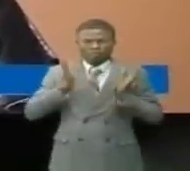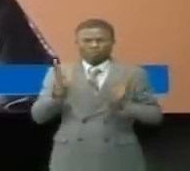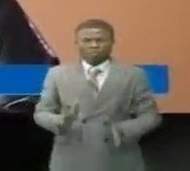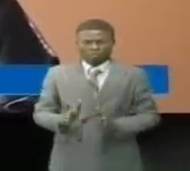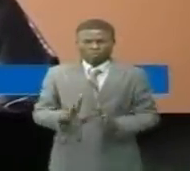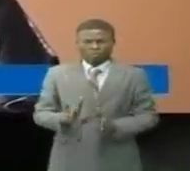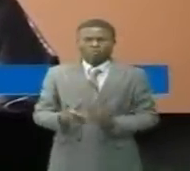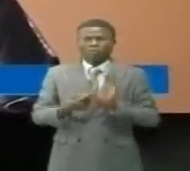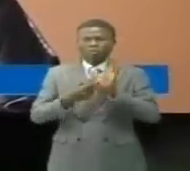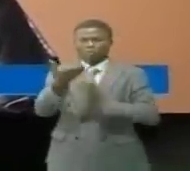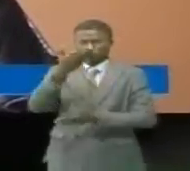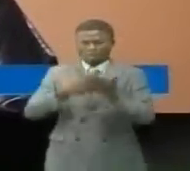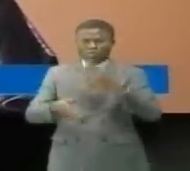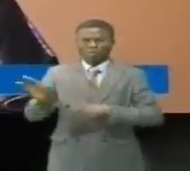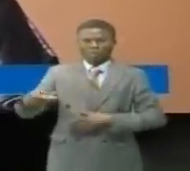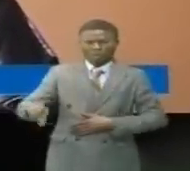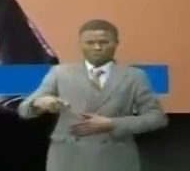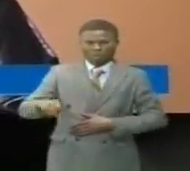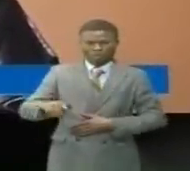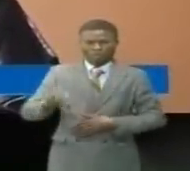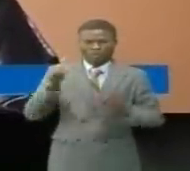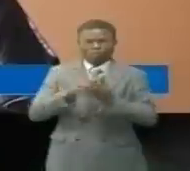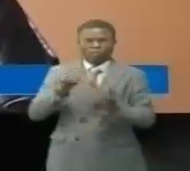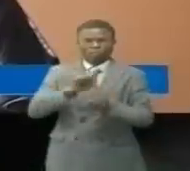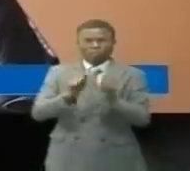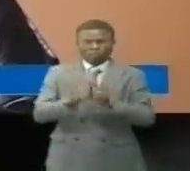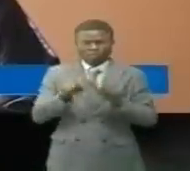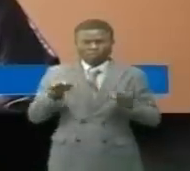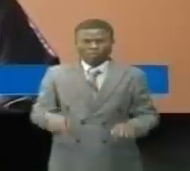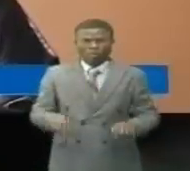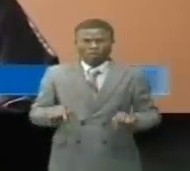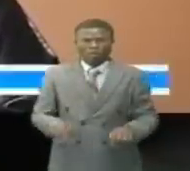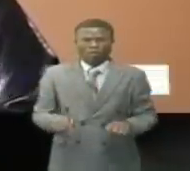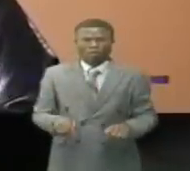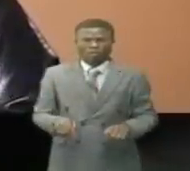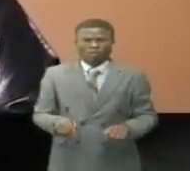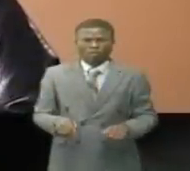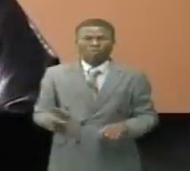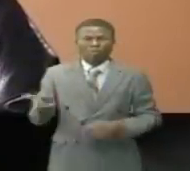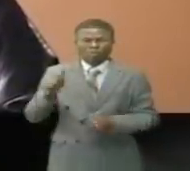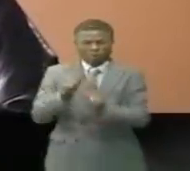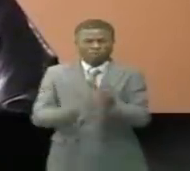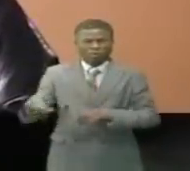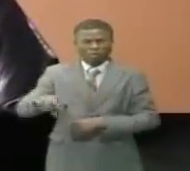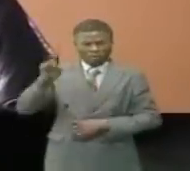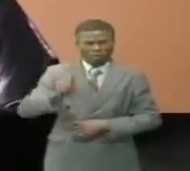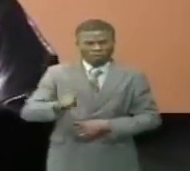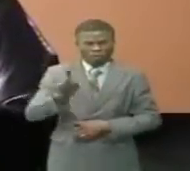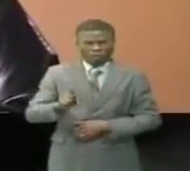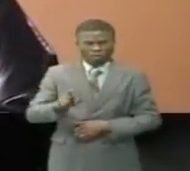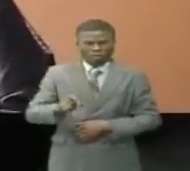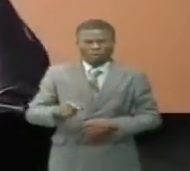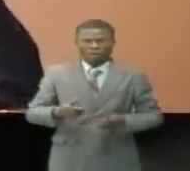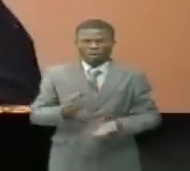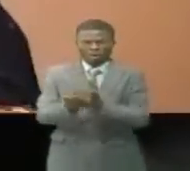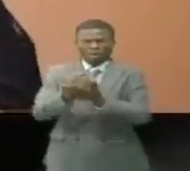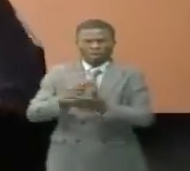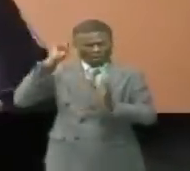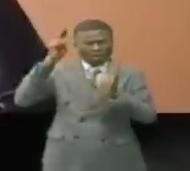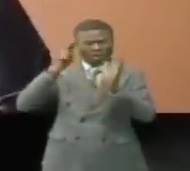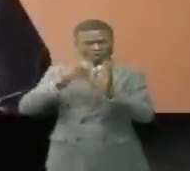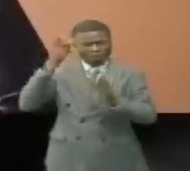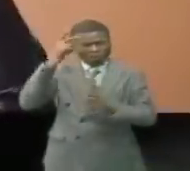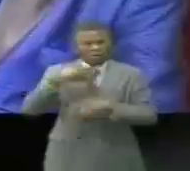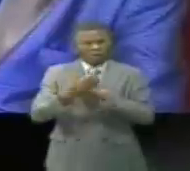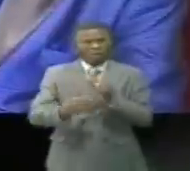sa province a, au regard de la situation actuelle de nos provinces, l'obligation de pousser le gouvernement central à fournir